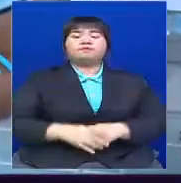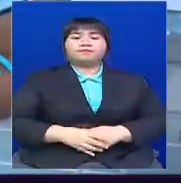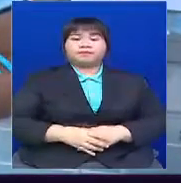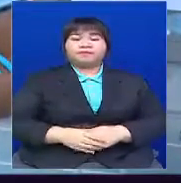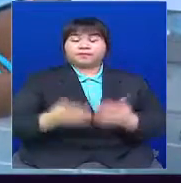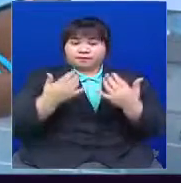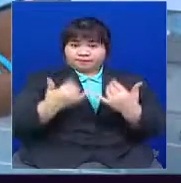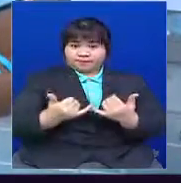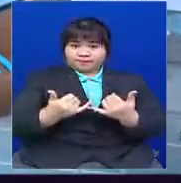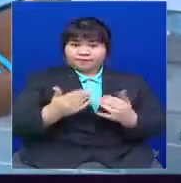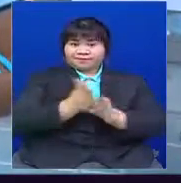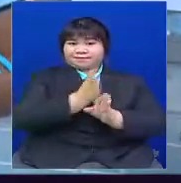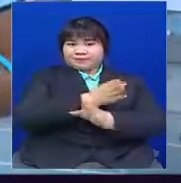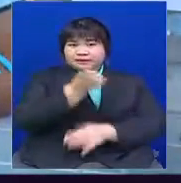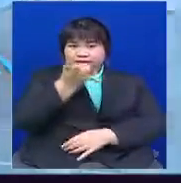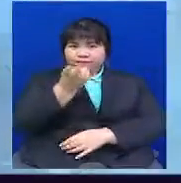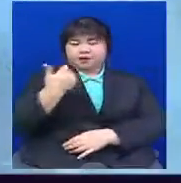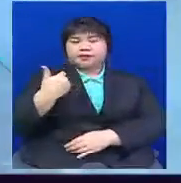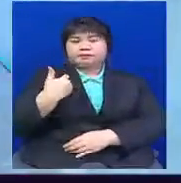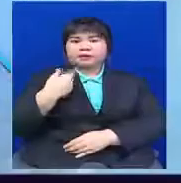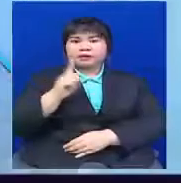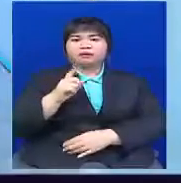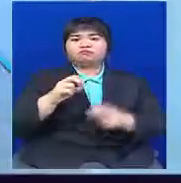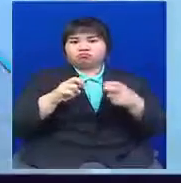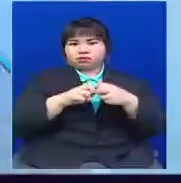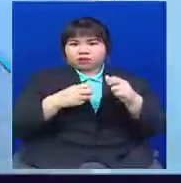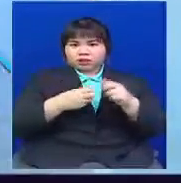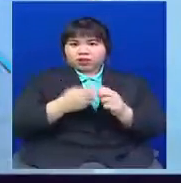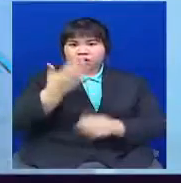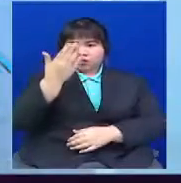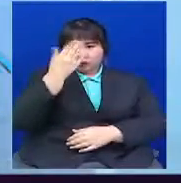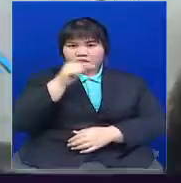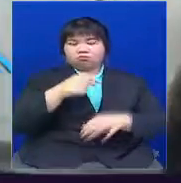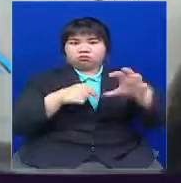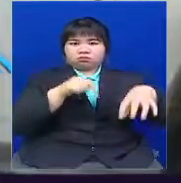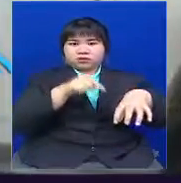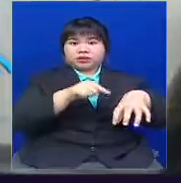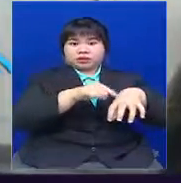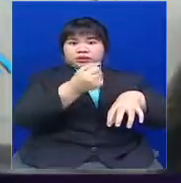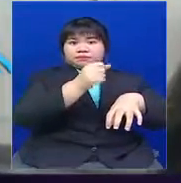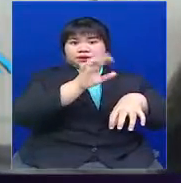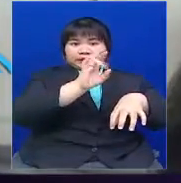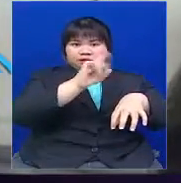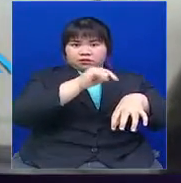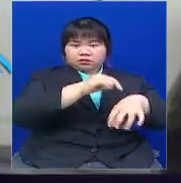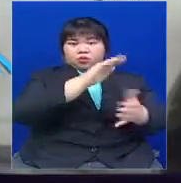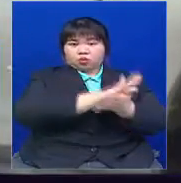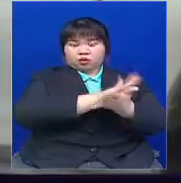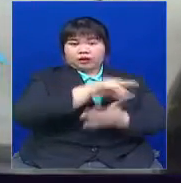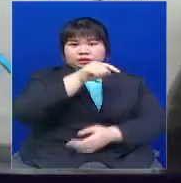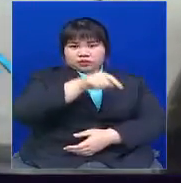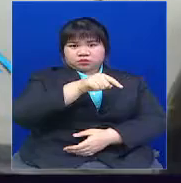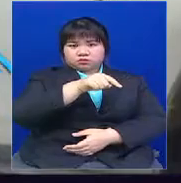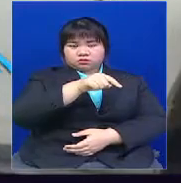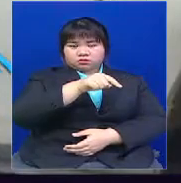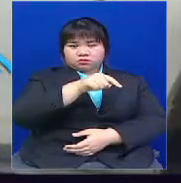ยเมื่อสักครู่ที่ผ่านมานะครับได้เกิดเหตุนะครับที่บริเวณหน่วยลงเสียงประชามติที่17ภายในโรงเรียนตำรุมิตรภาพที่